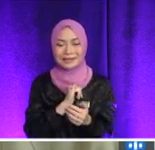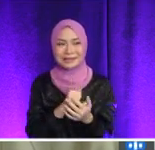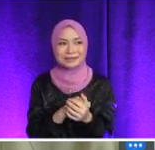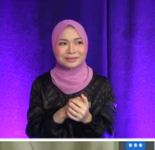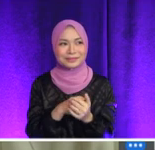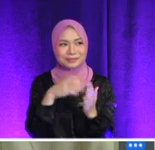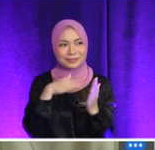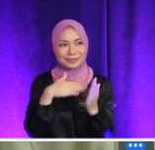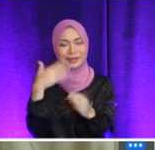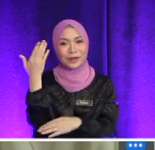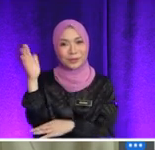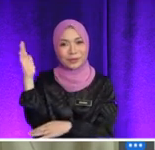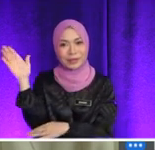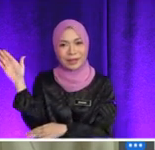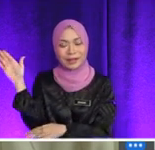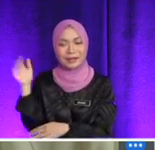yaitu